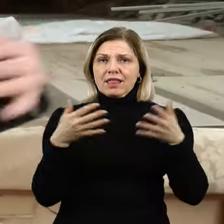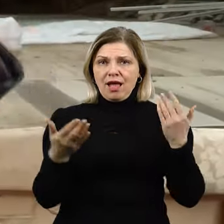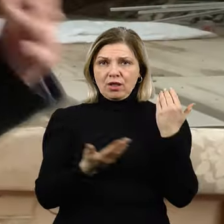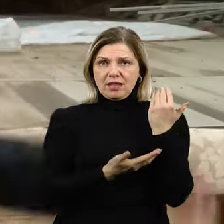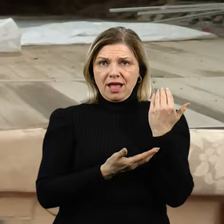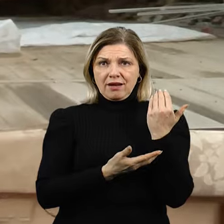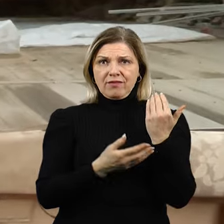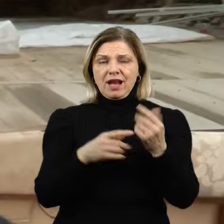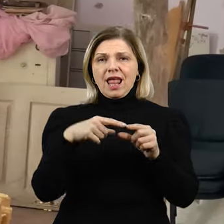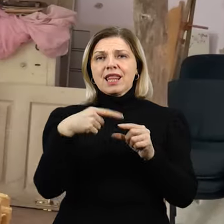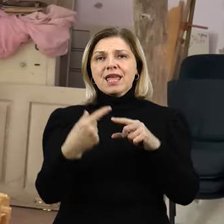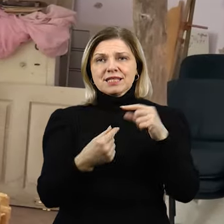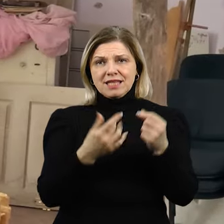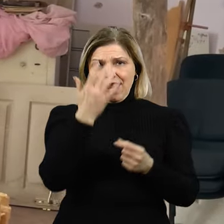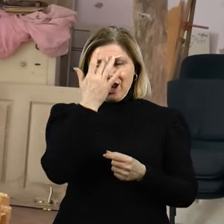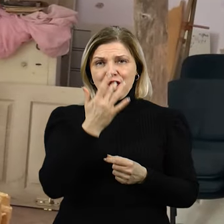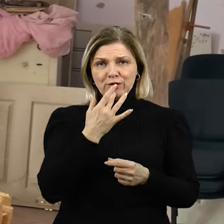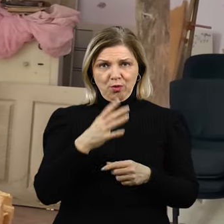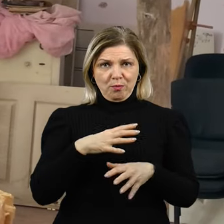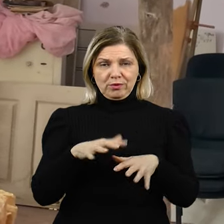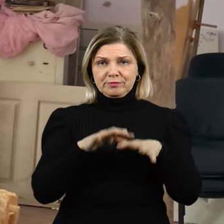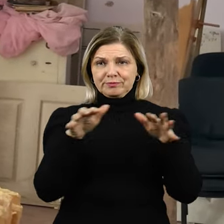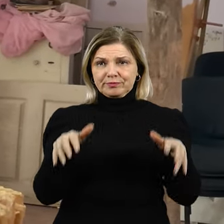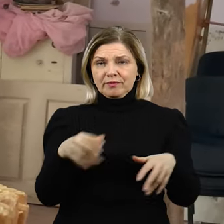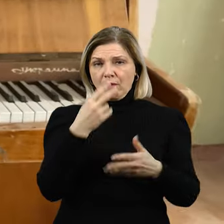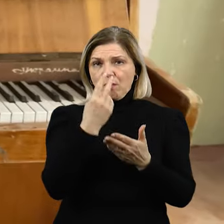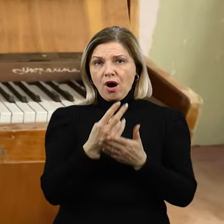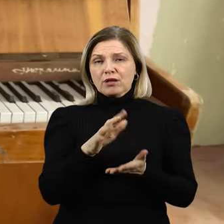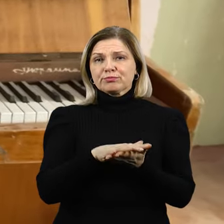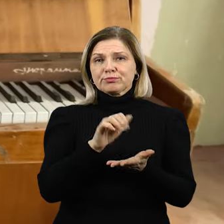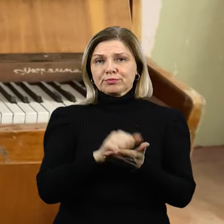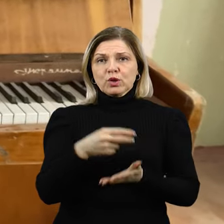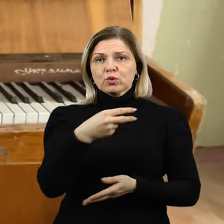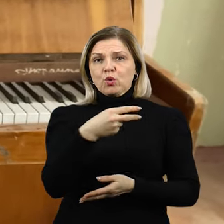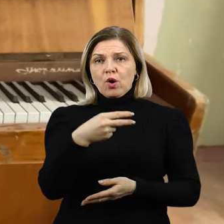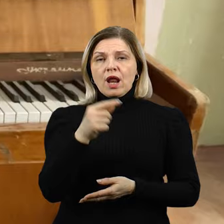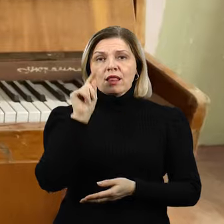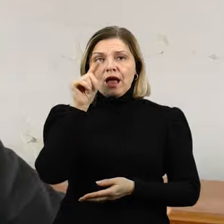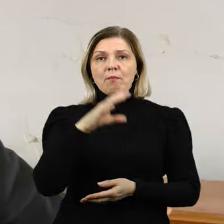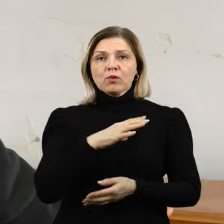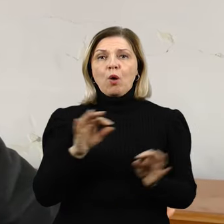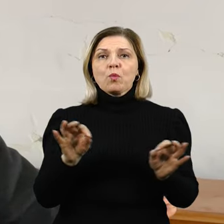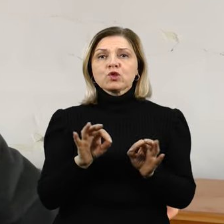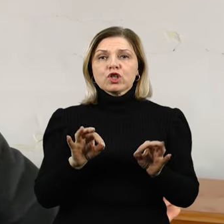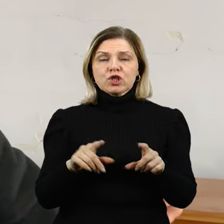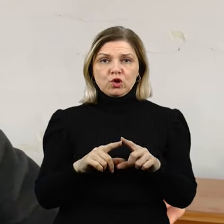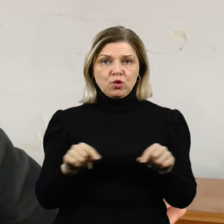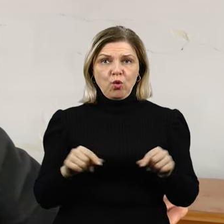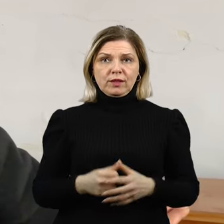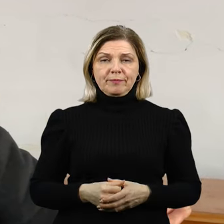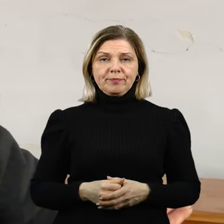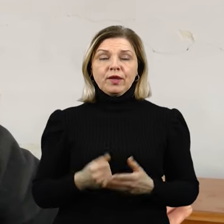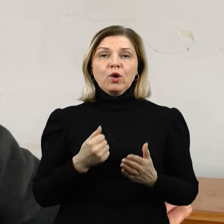літом своїми листями. Показує й пошкоджений другий поверх, де була музична школа. До війни в